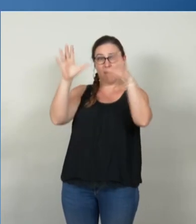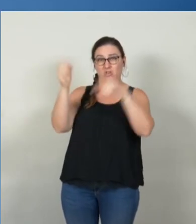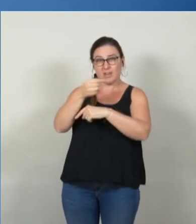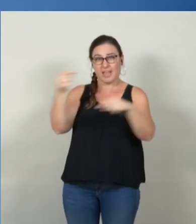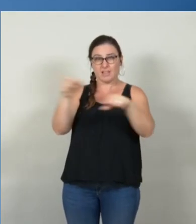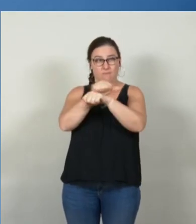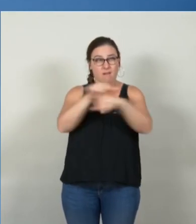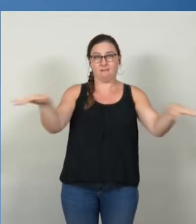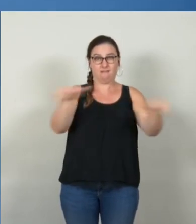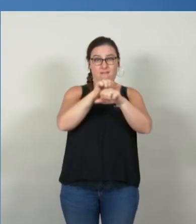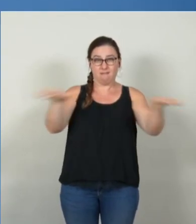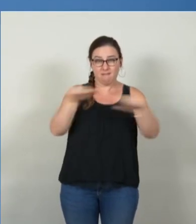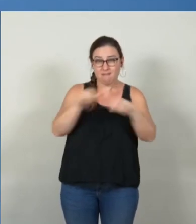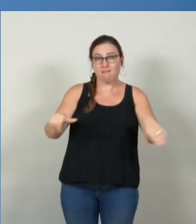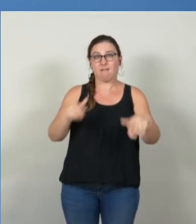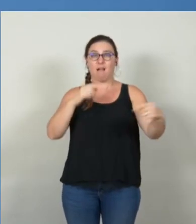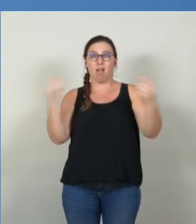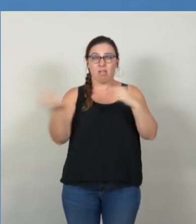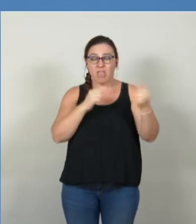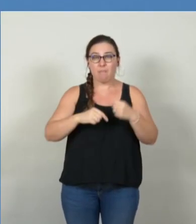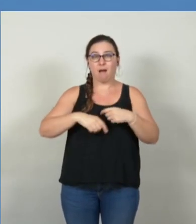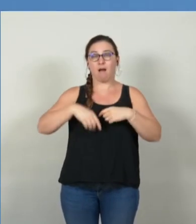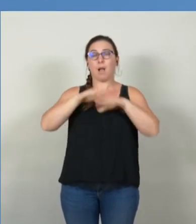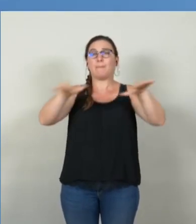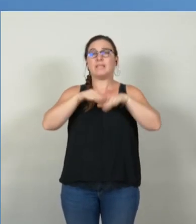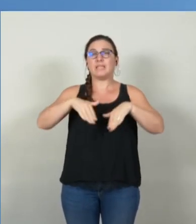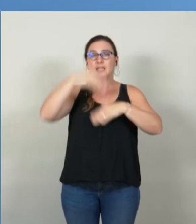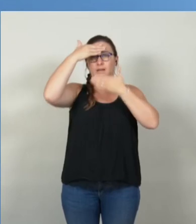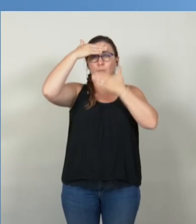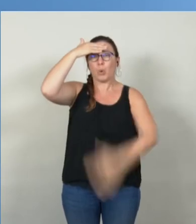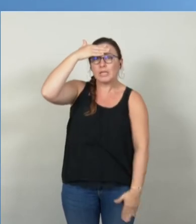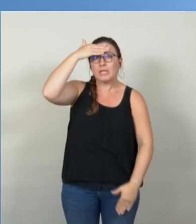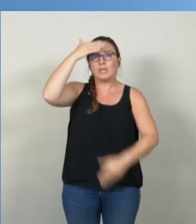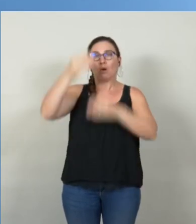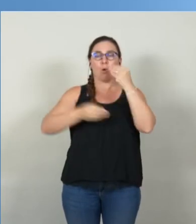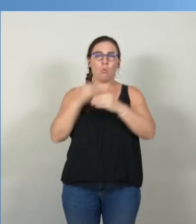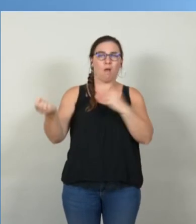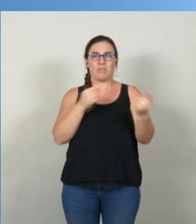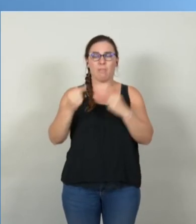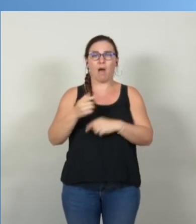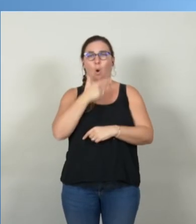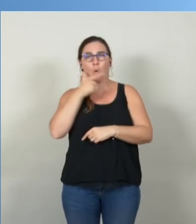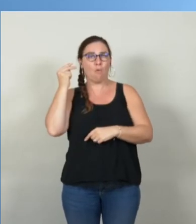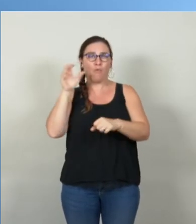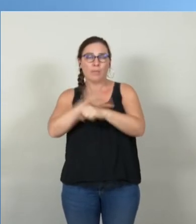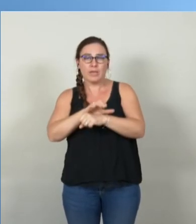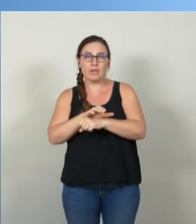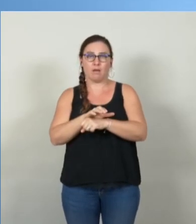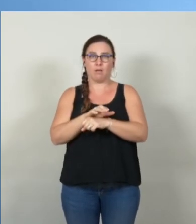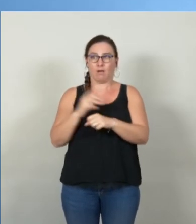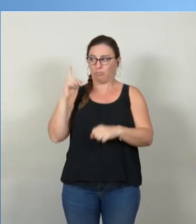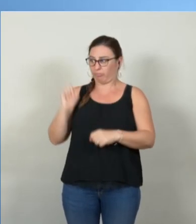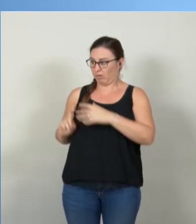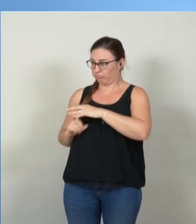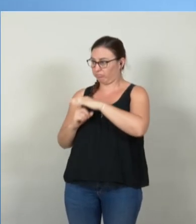avec le débat burkini et avec le débat sur l'homophobie qui a été développée à partir de